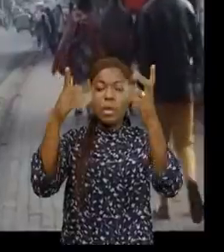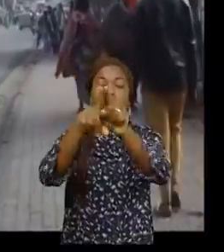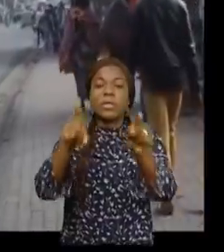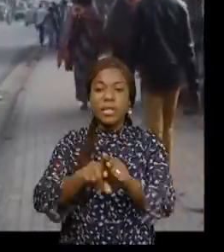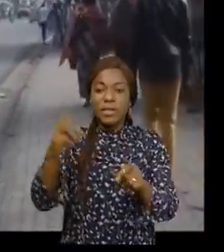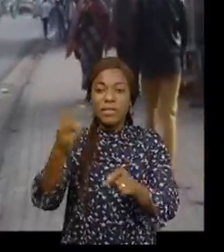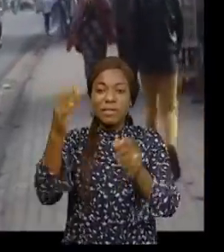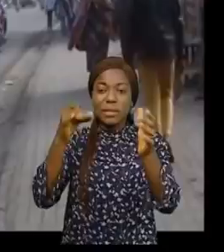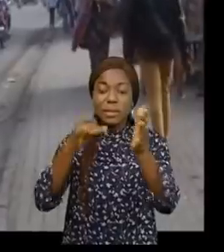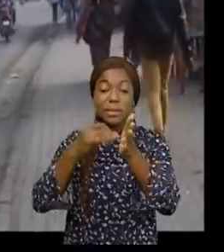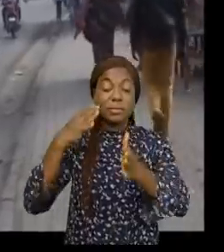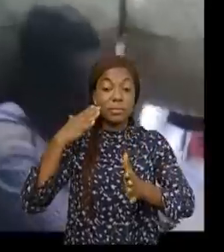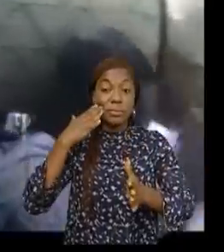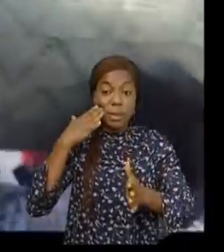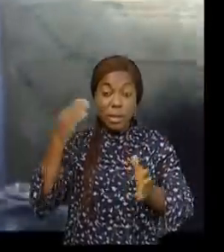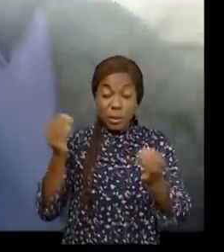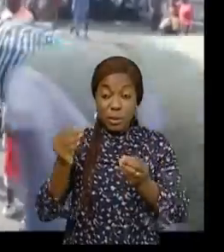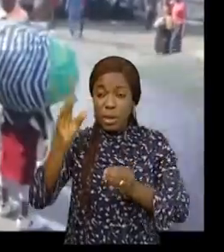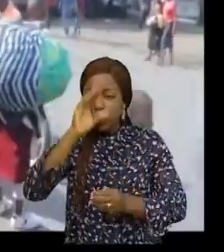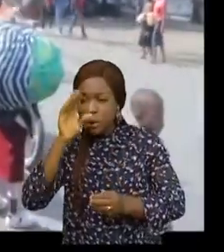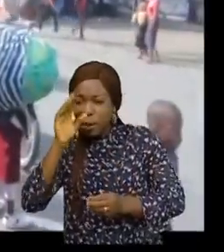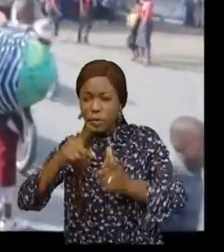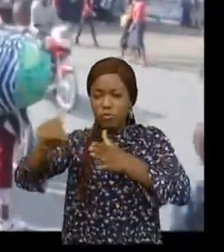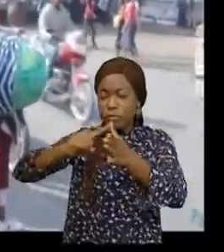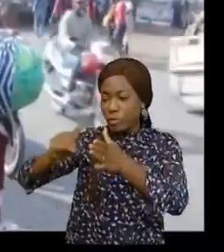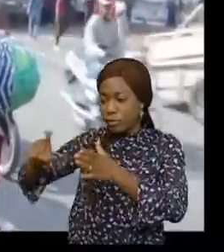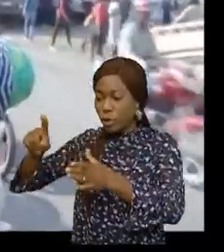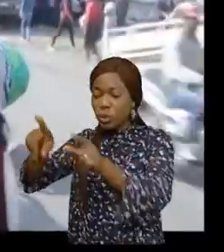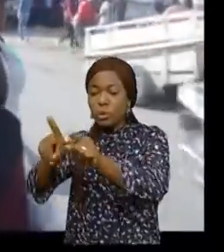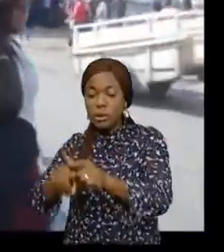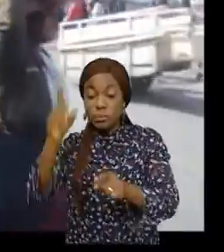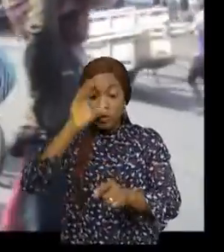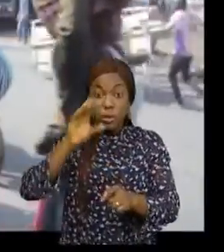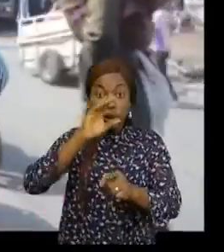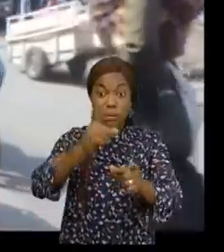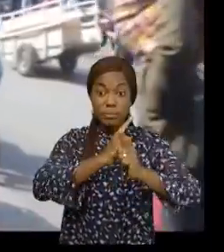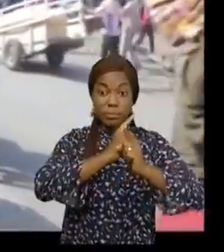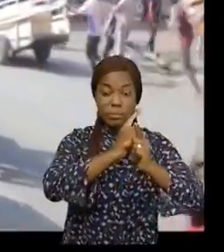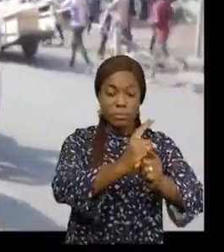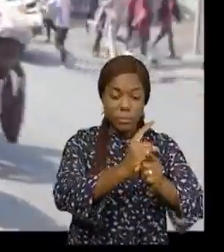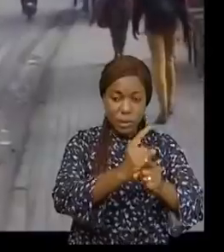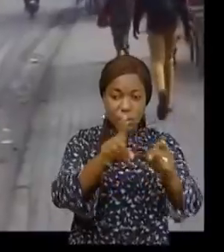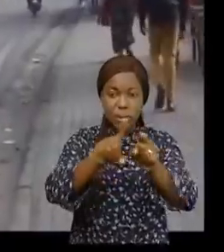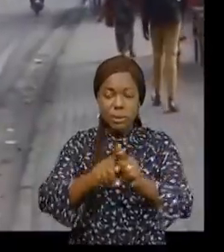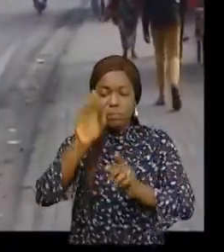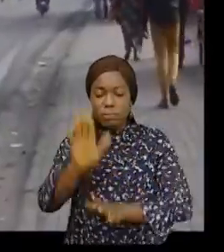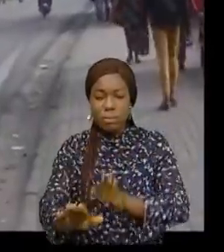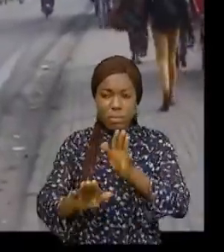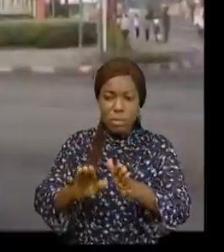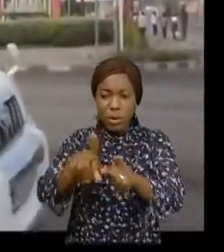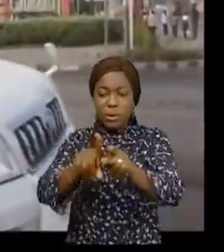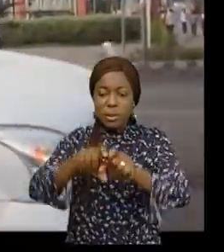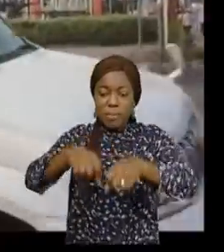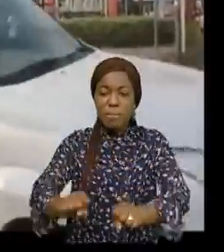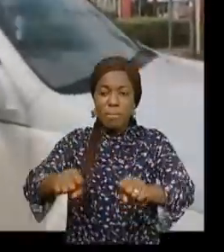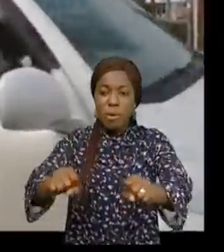27 mai 2021 pour chercher où se mettre en sécurité. Ces déplacements massifs des populations, soit à pied, sur moto, dans